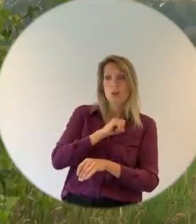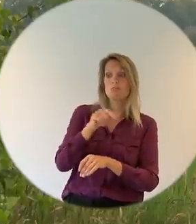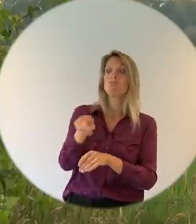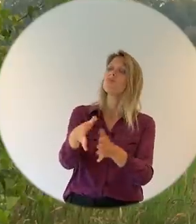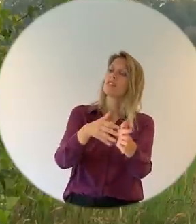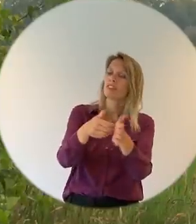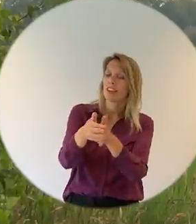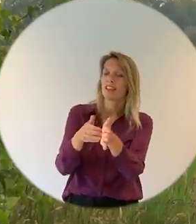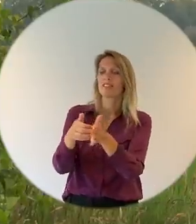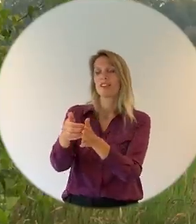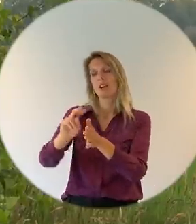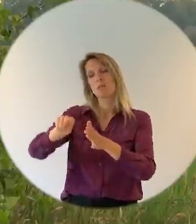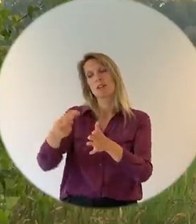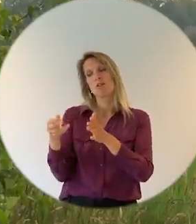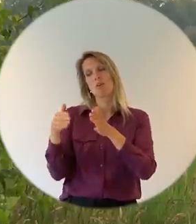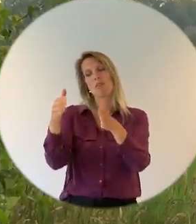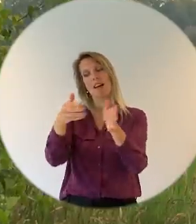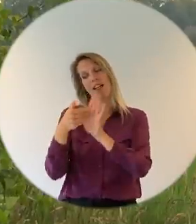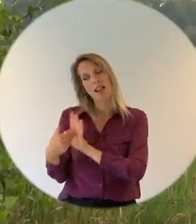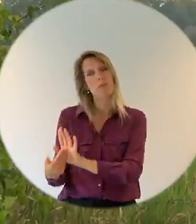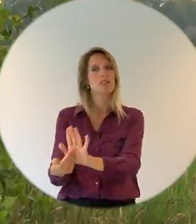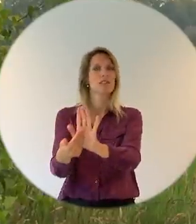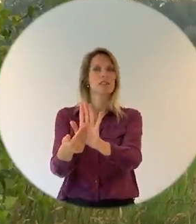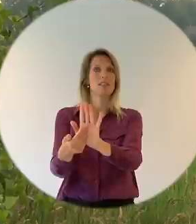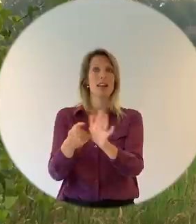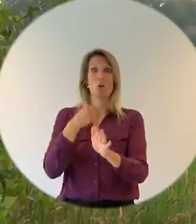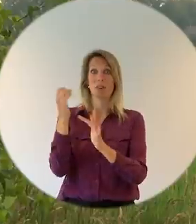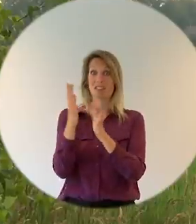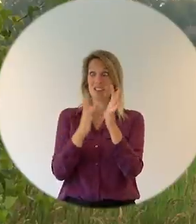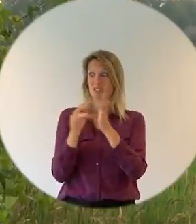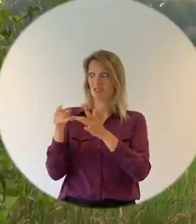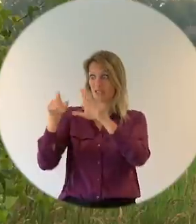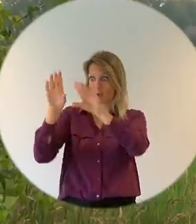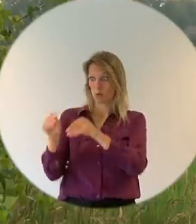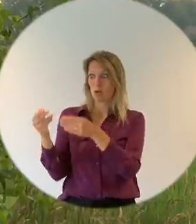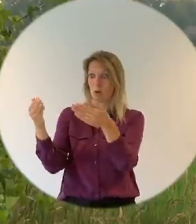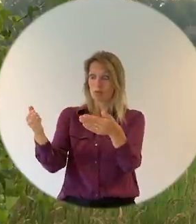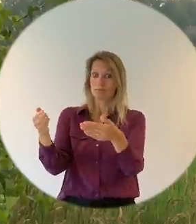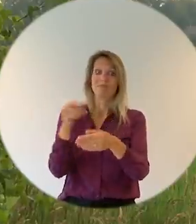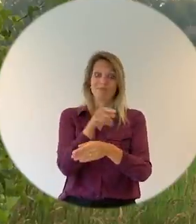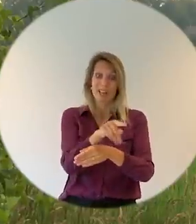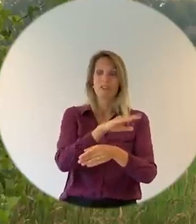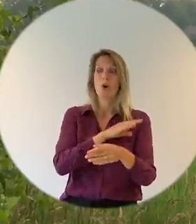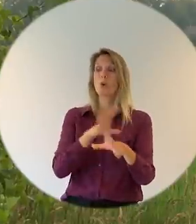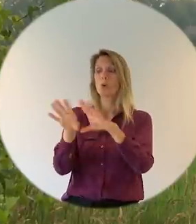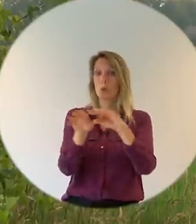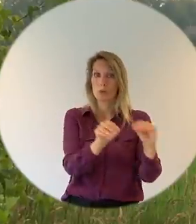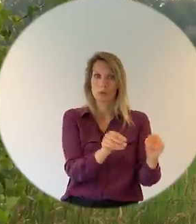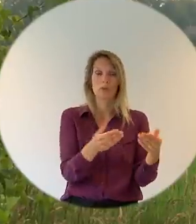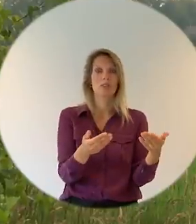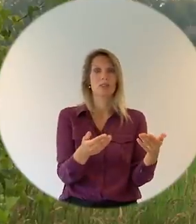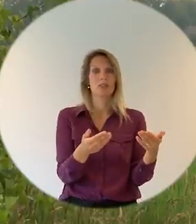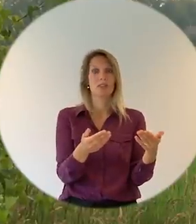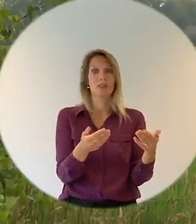weer op weg helpt. En omdat Jezus dat doet, doe jij het ook. En dan ontdek je dat Jezus